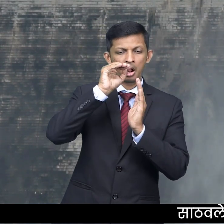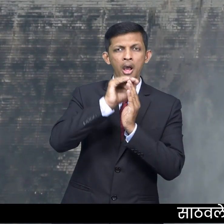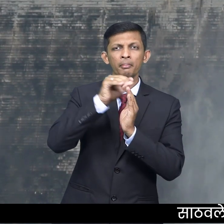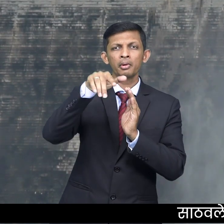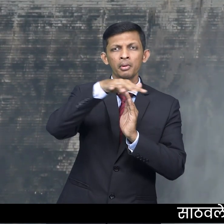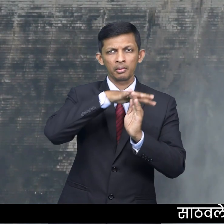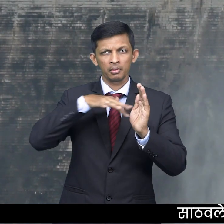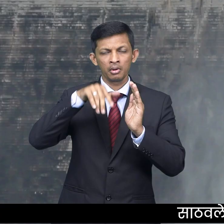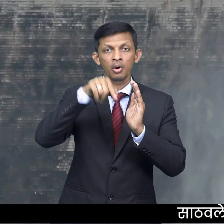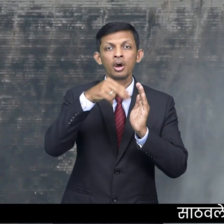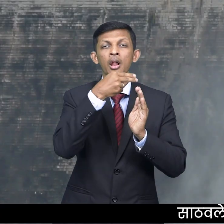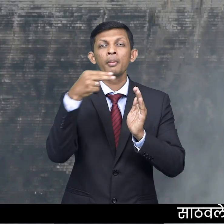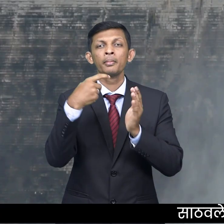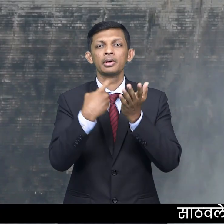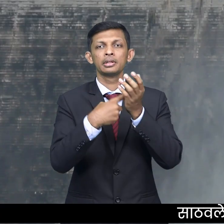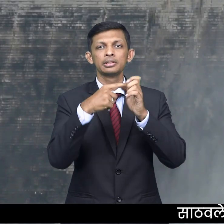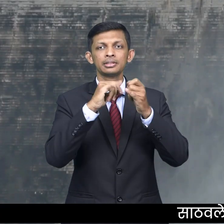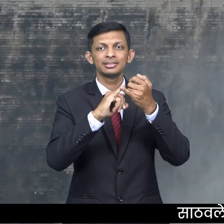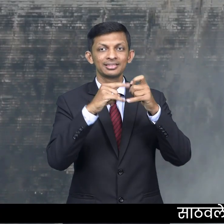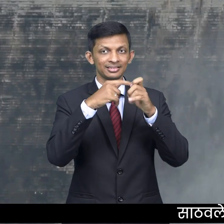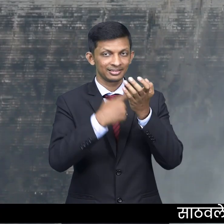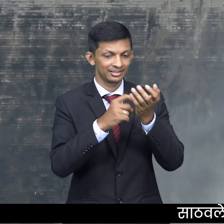साठवलेले पाणी एक जलाशय बनवते.